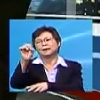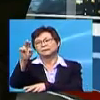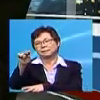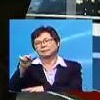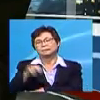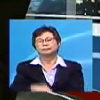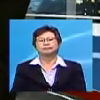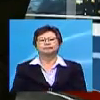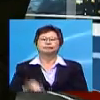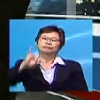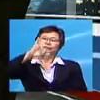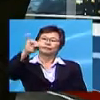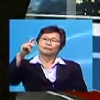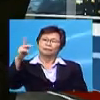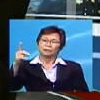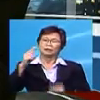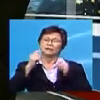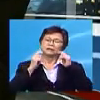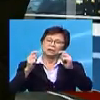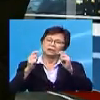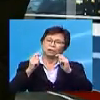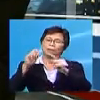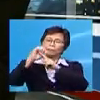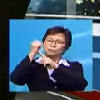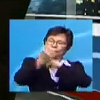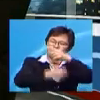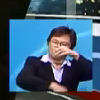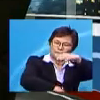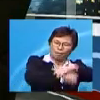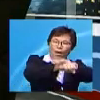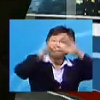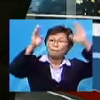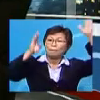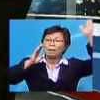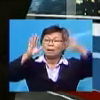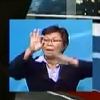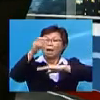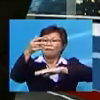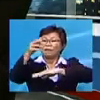sukangara jawatuasa tbatu bola seakaysuh